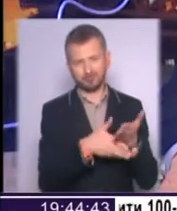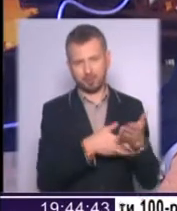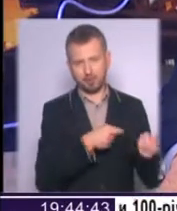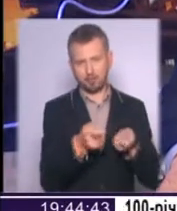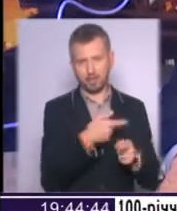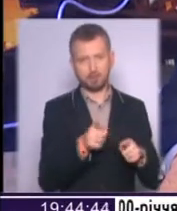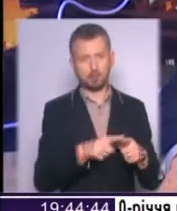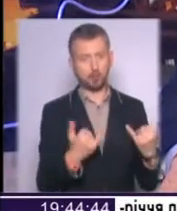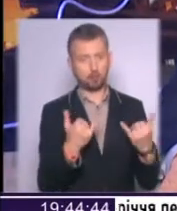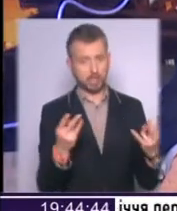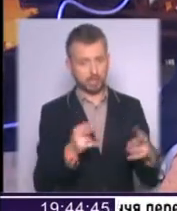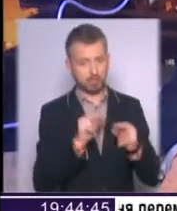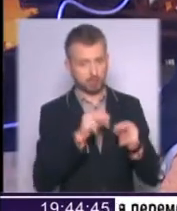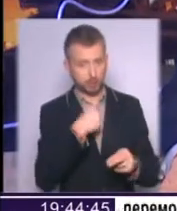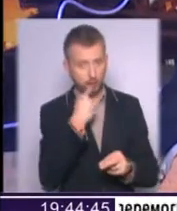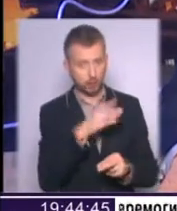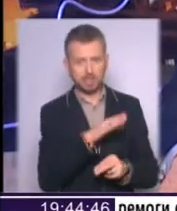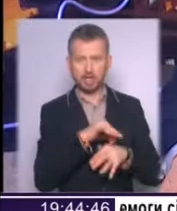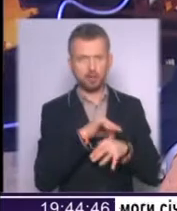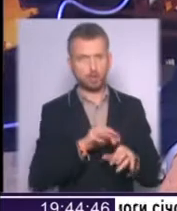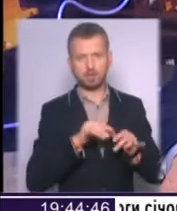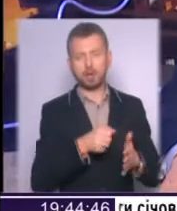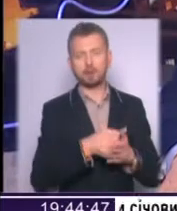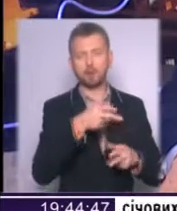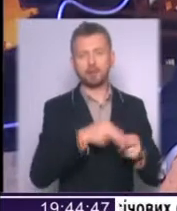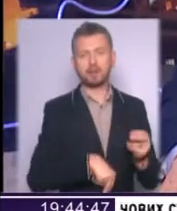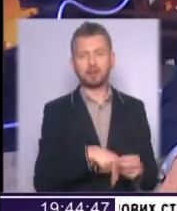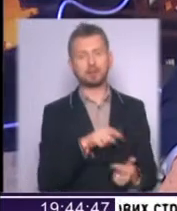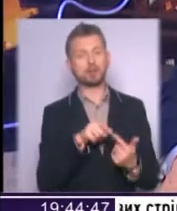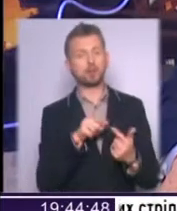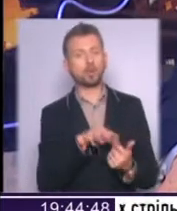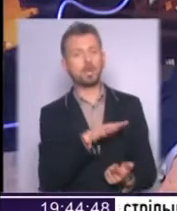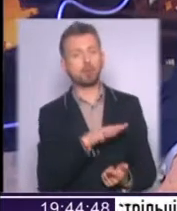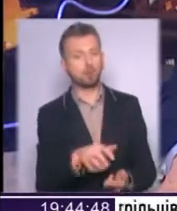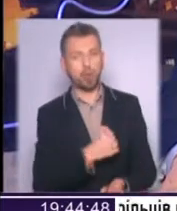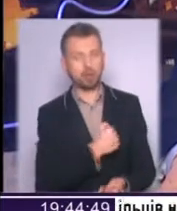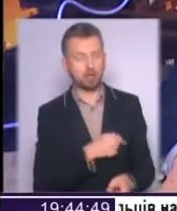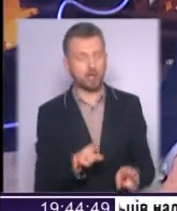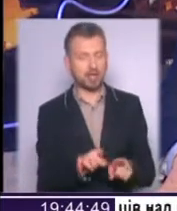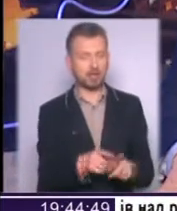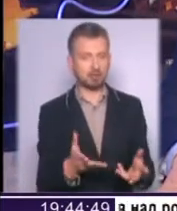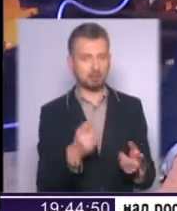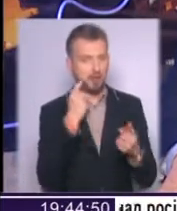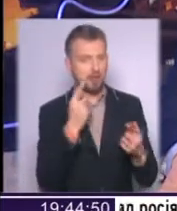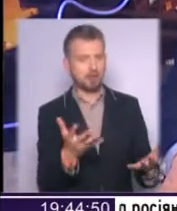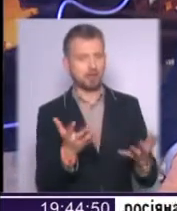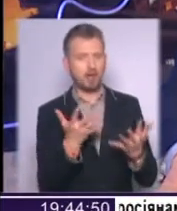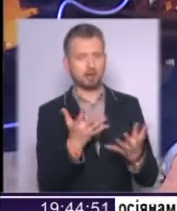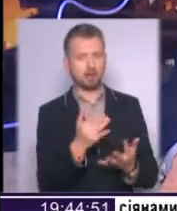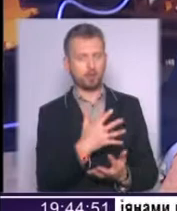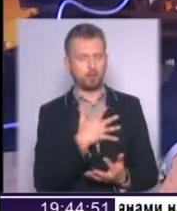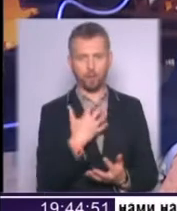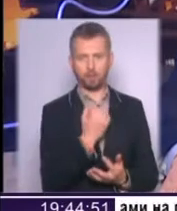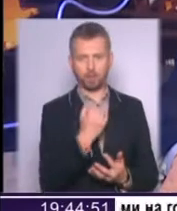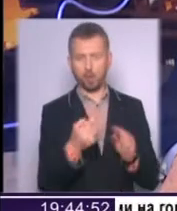це сьогодні треба відверто говорити, не доводила справу до кінця. Друге, не було, на жаль, таких, знаєте, яскравих і вольових